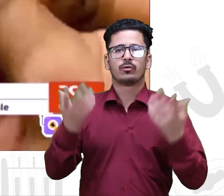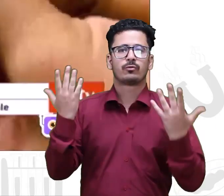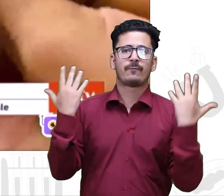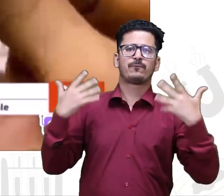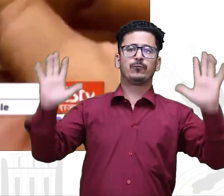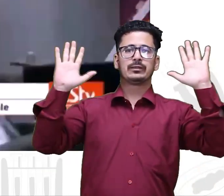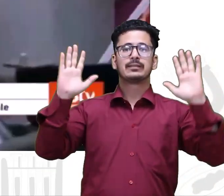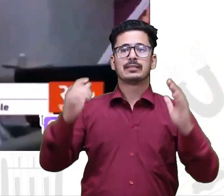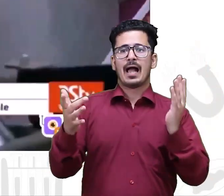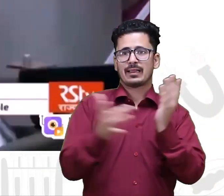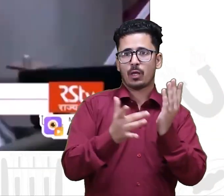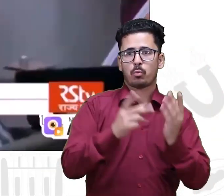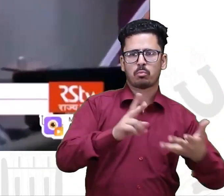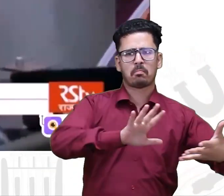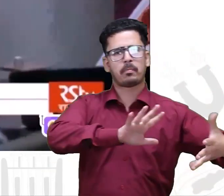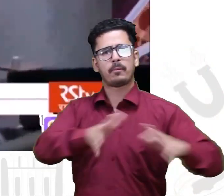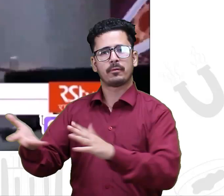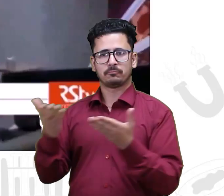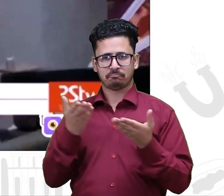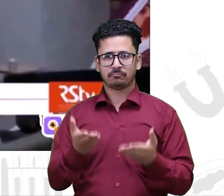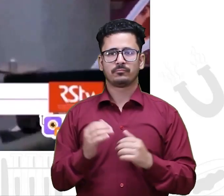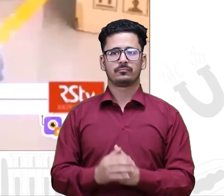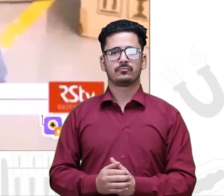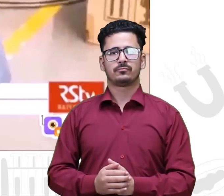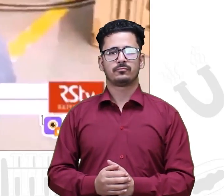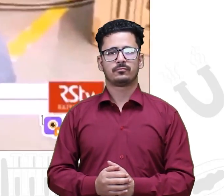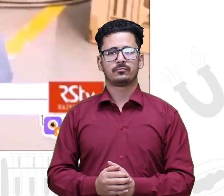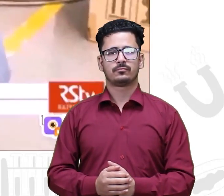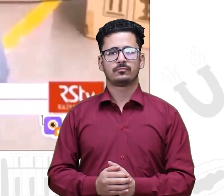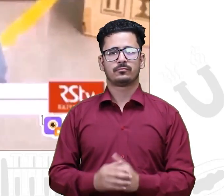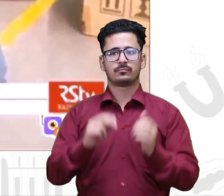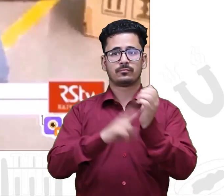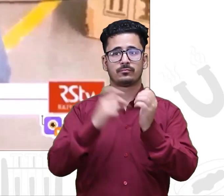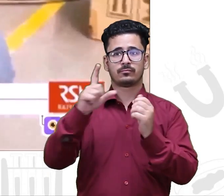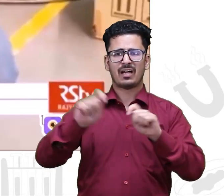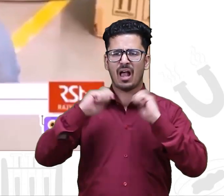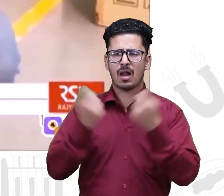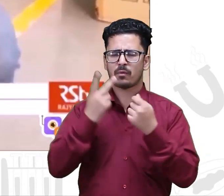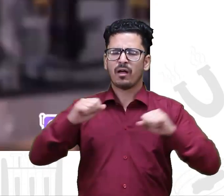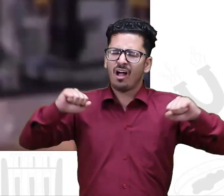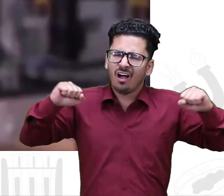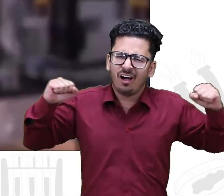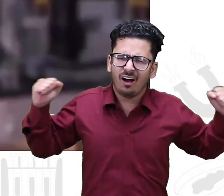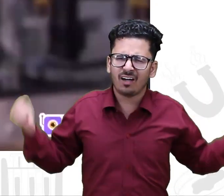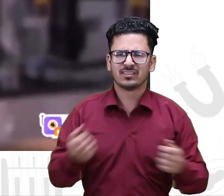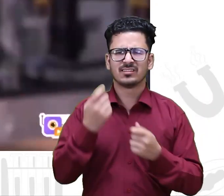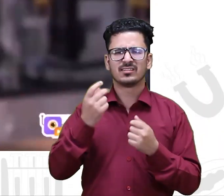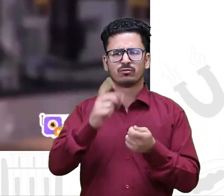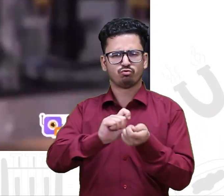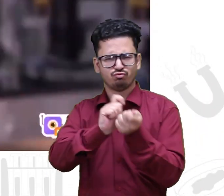झाले. त्यामुळे तंत्रज्ञान विकसित झाले. NCL टीमने अशा प्रकारे बदल करण्यासाठी कठोर परिश्रम केले